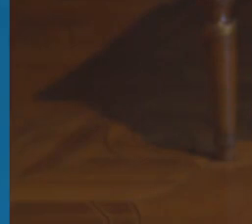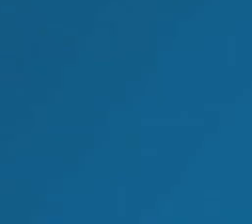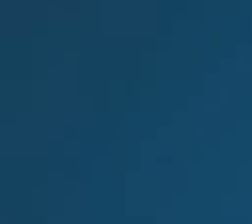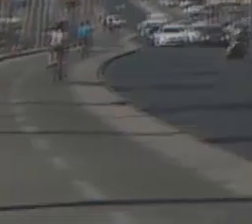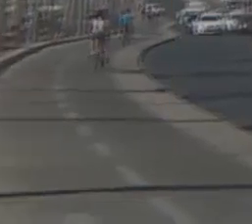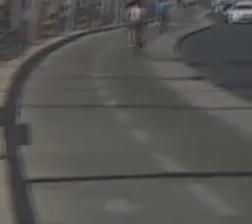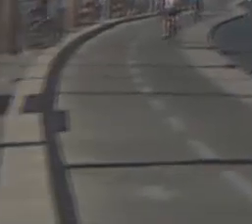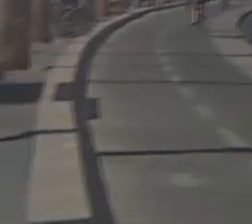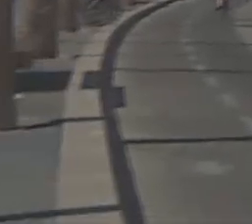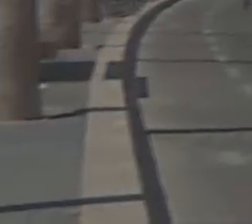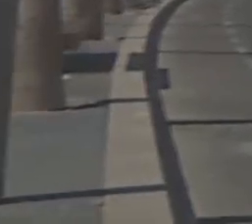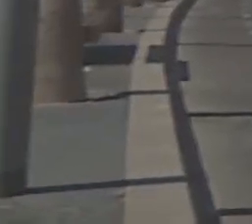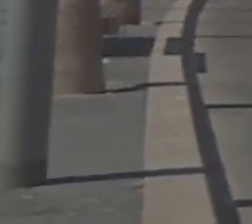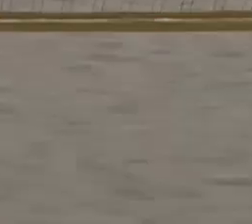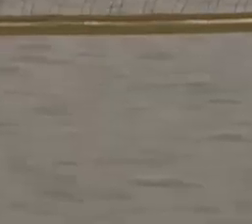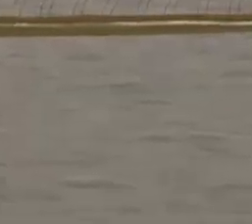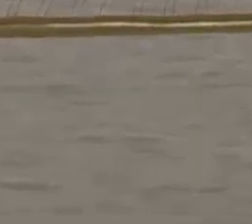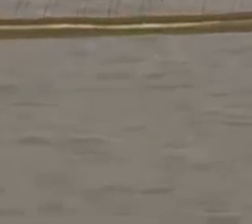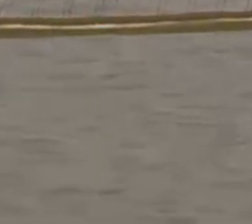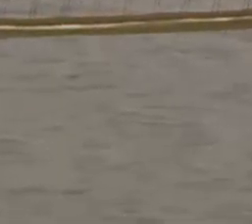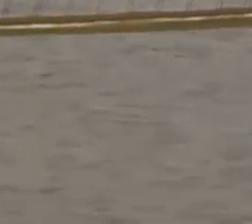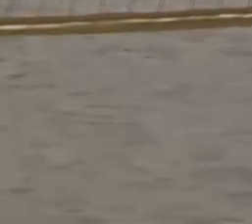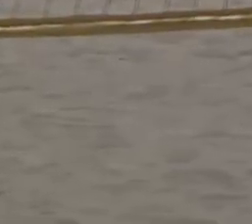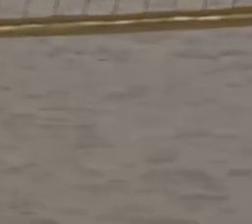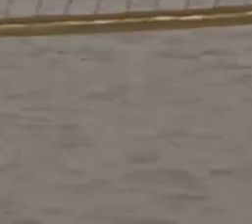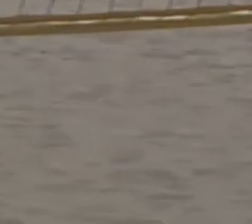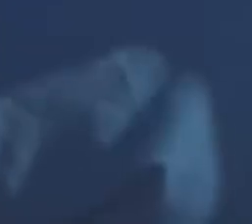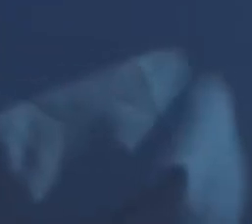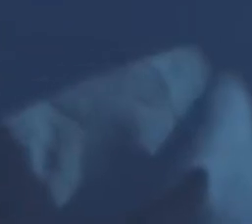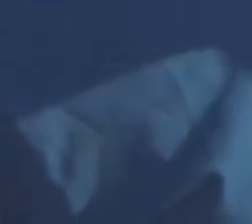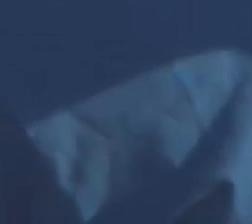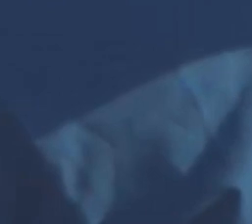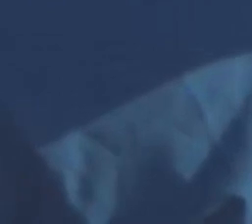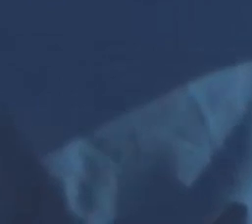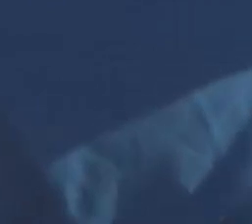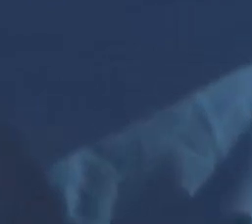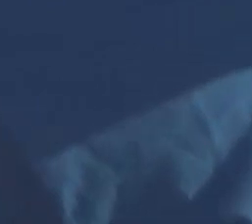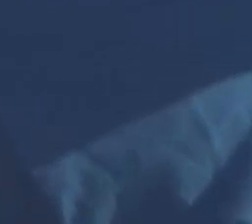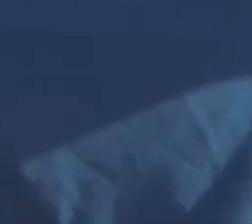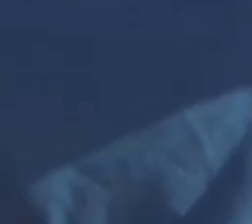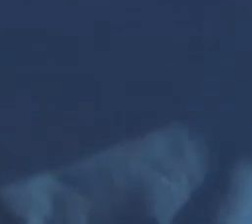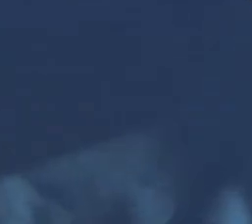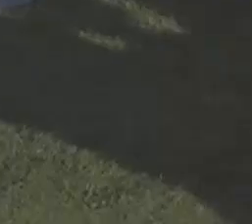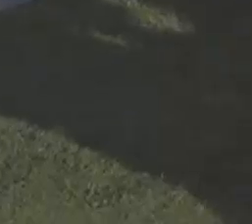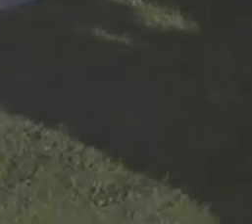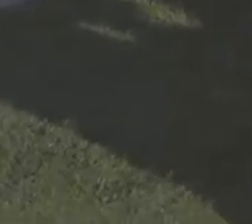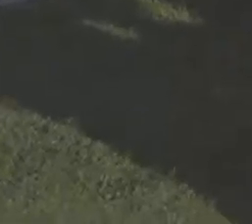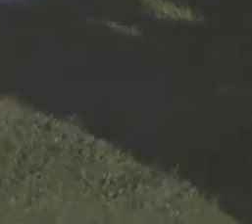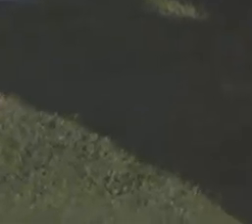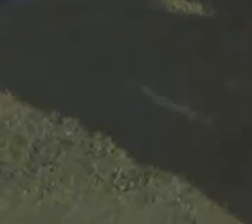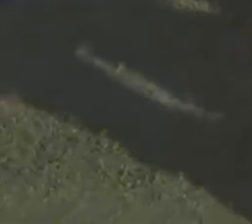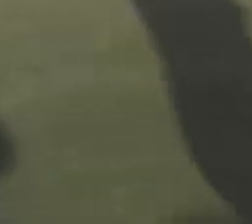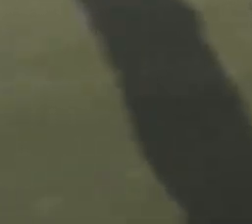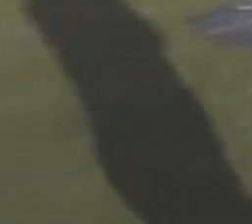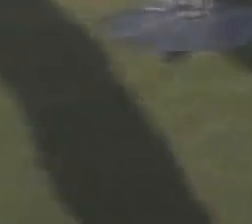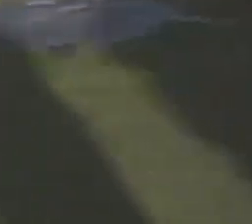di accesso. וגם, פה זה לא אירופה. Just as long as you're careful and you're not going to be ripped off. קבלת